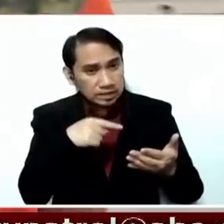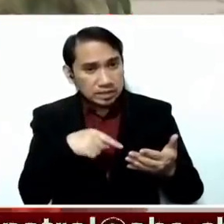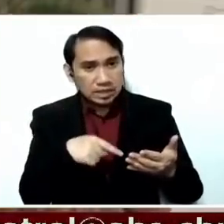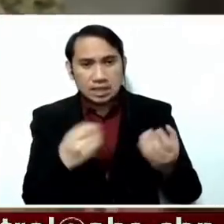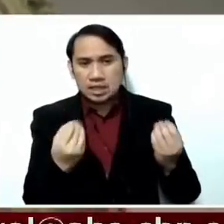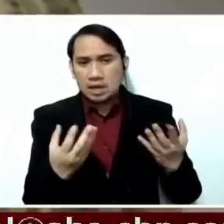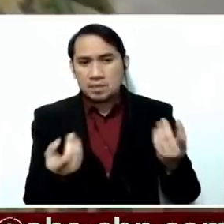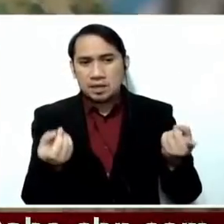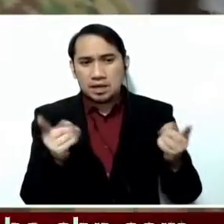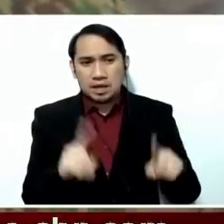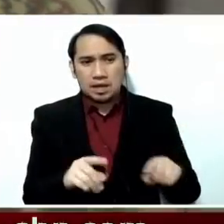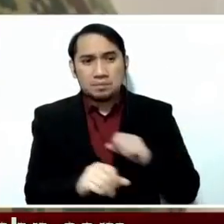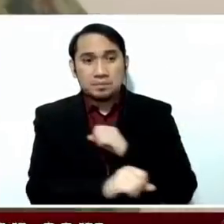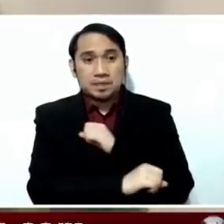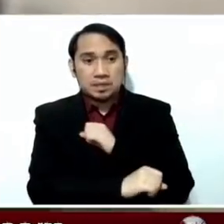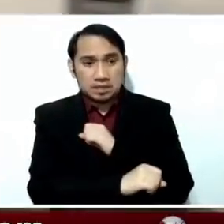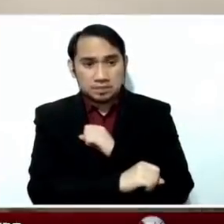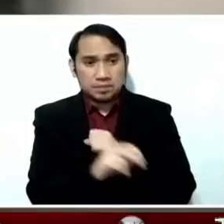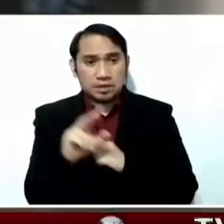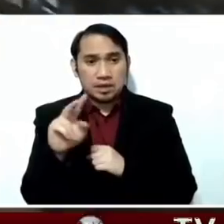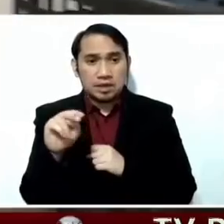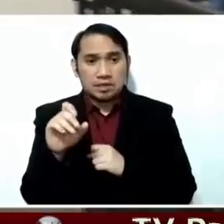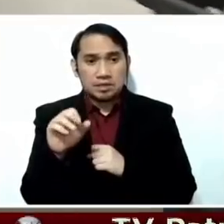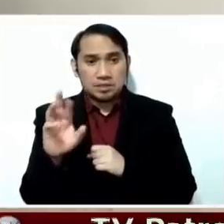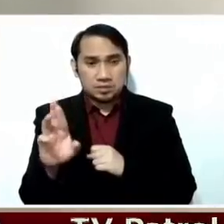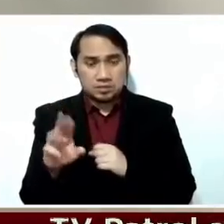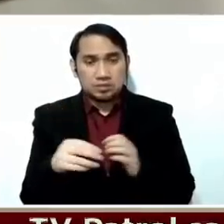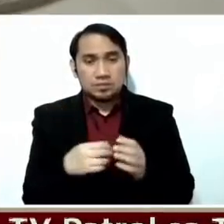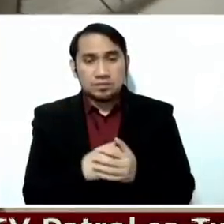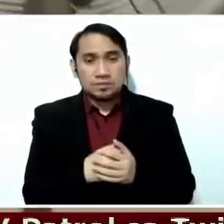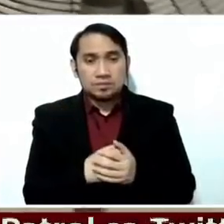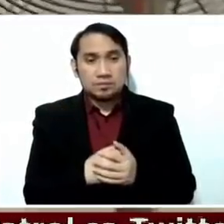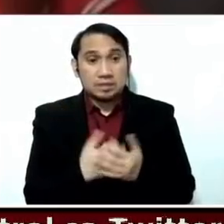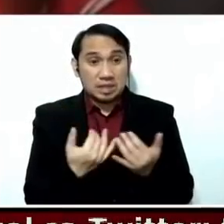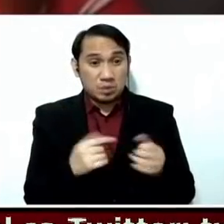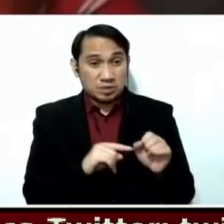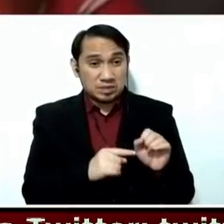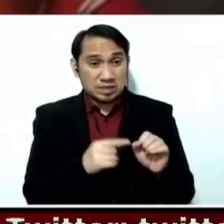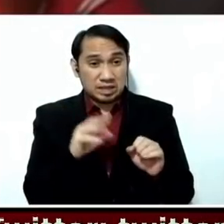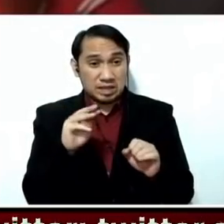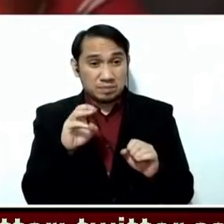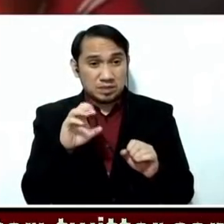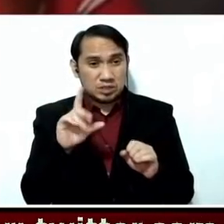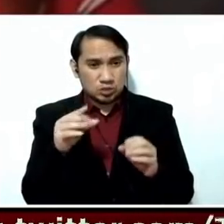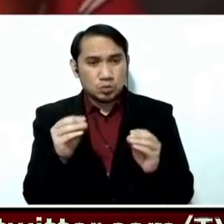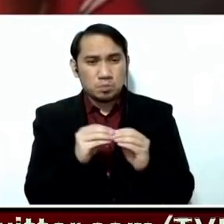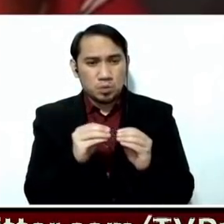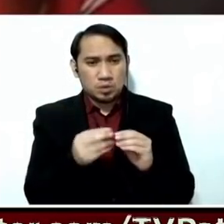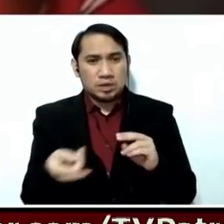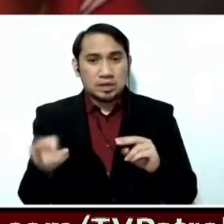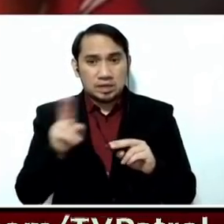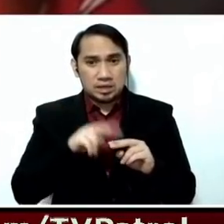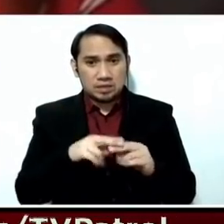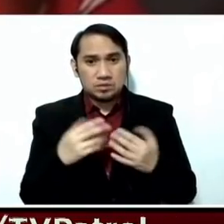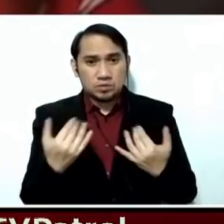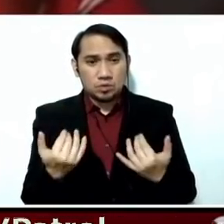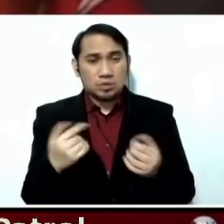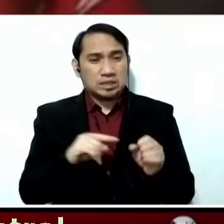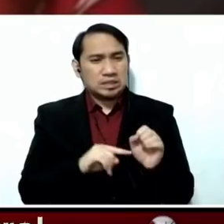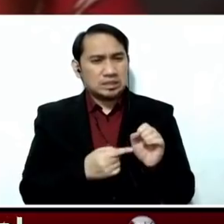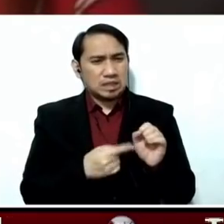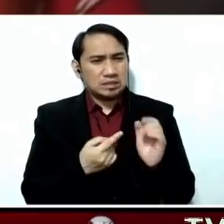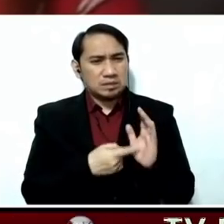Manila. Pero bahagyang tumaas ng gawing MECQ. Prevalent siya sa oras na alas 3 ng hapon at mula